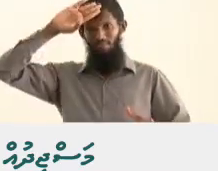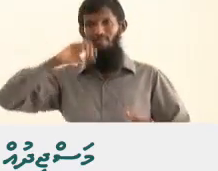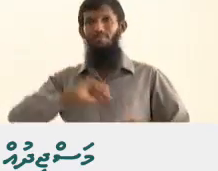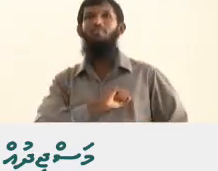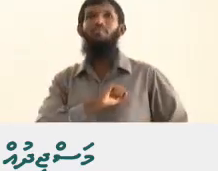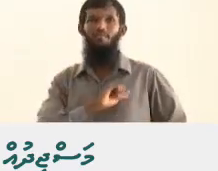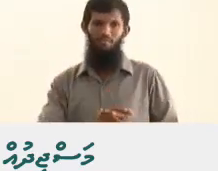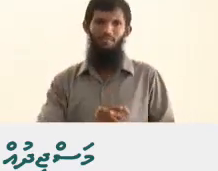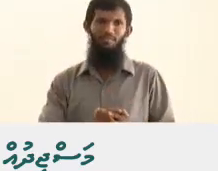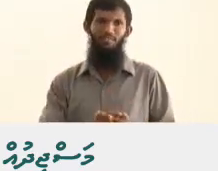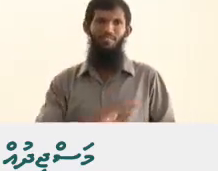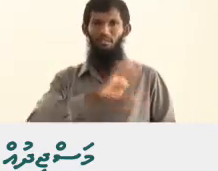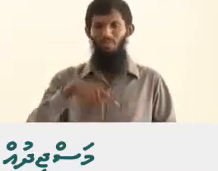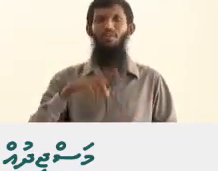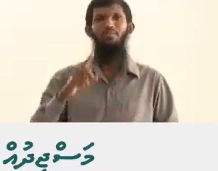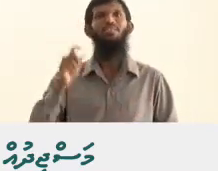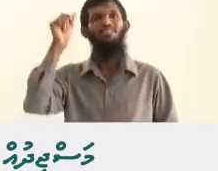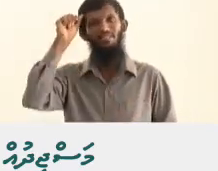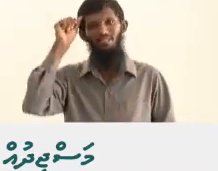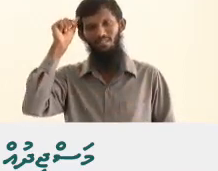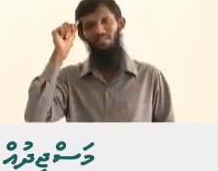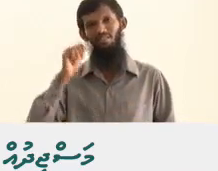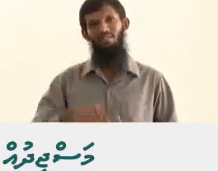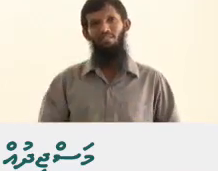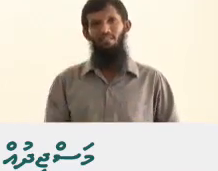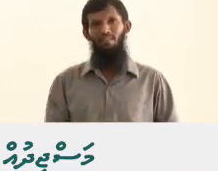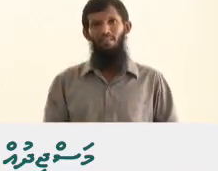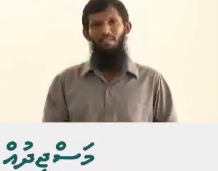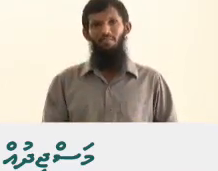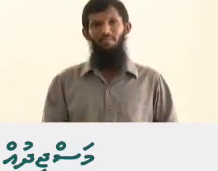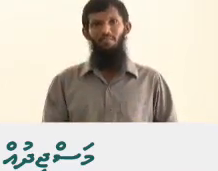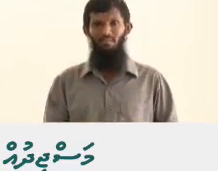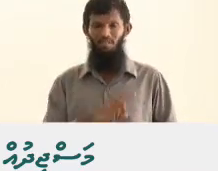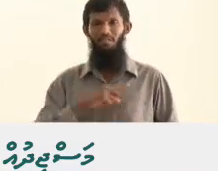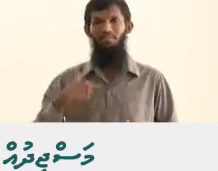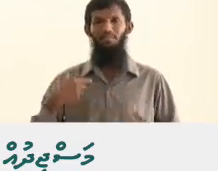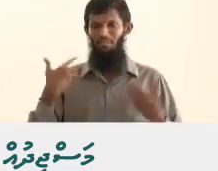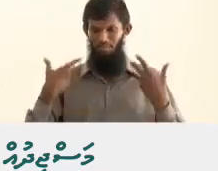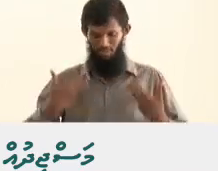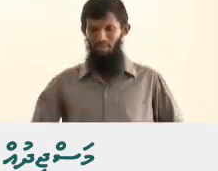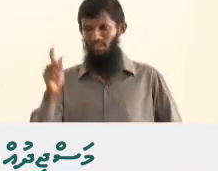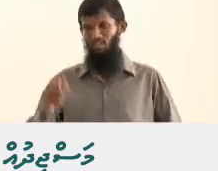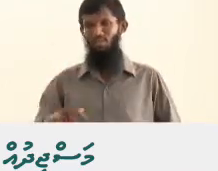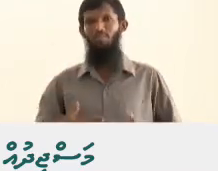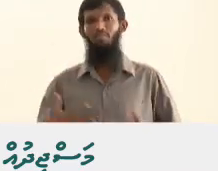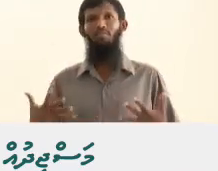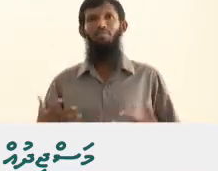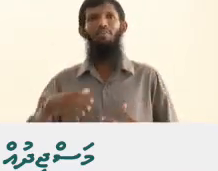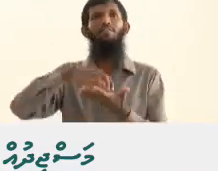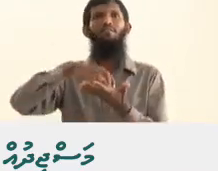diriti binang ekang ibrata kannu veto insanaayan enaage nikametikamai balikash kannu